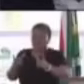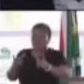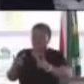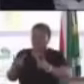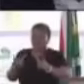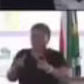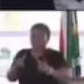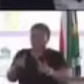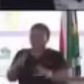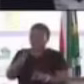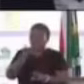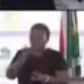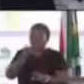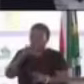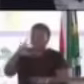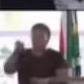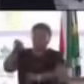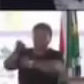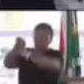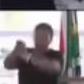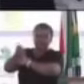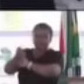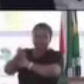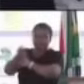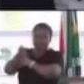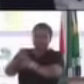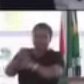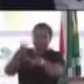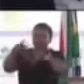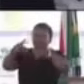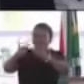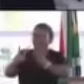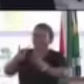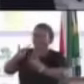okuyena osekela inkosi uShinga